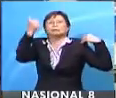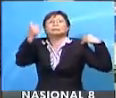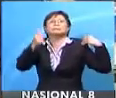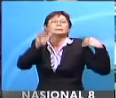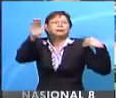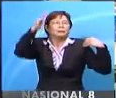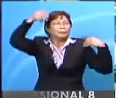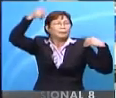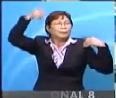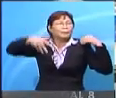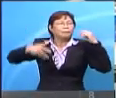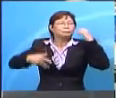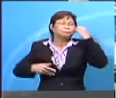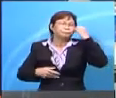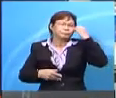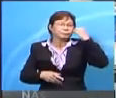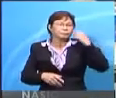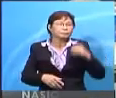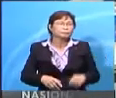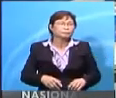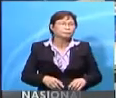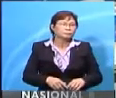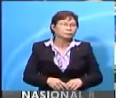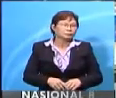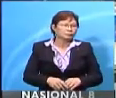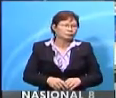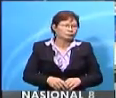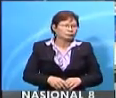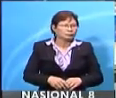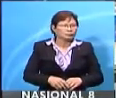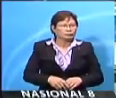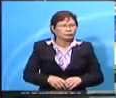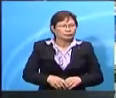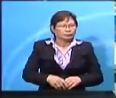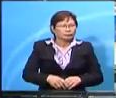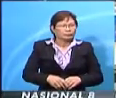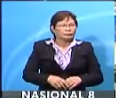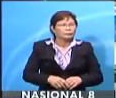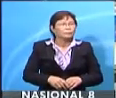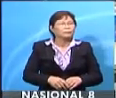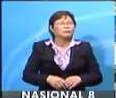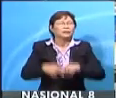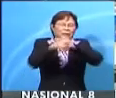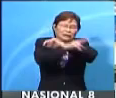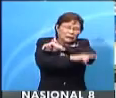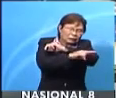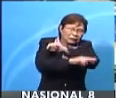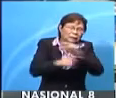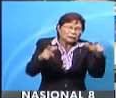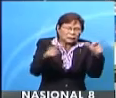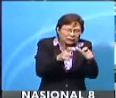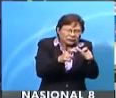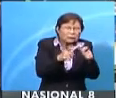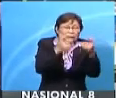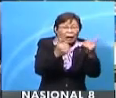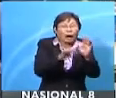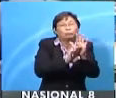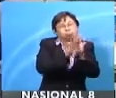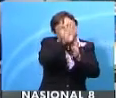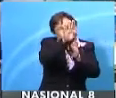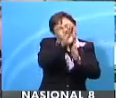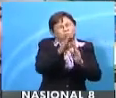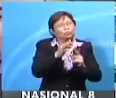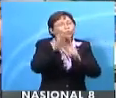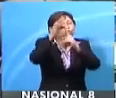Berlakunya double standard dan membebankan kepada negeri-negeri yang kecil, negeri-negeri yang sedang membangun,